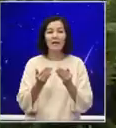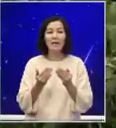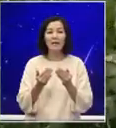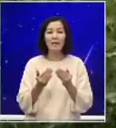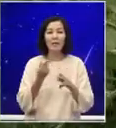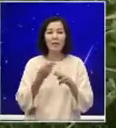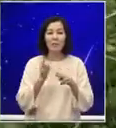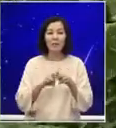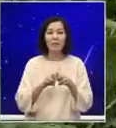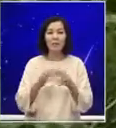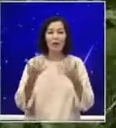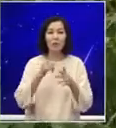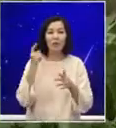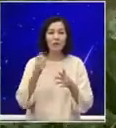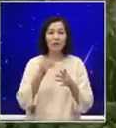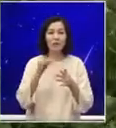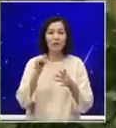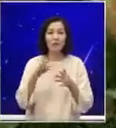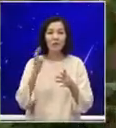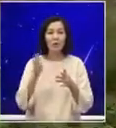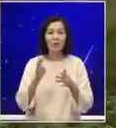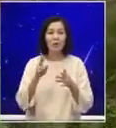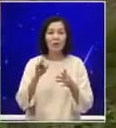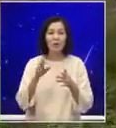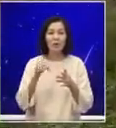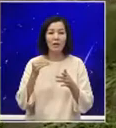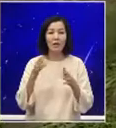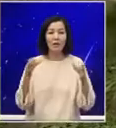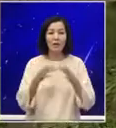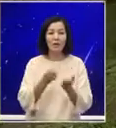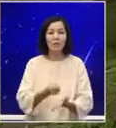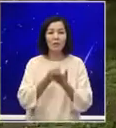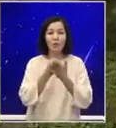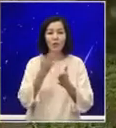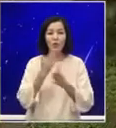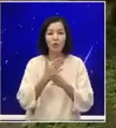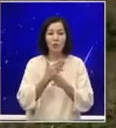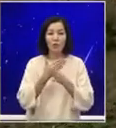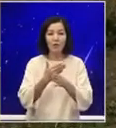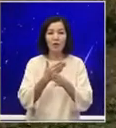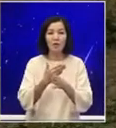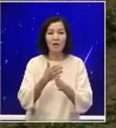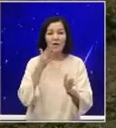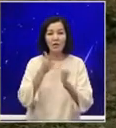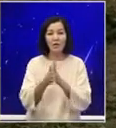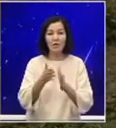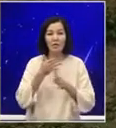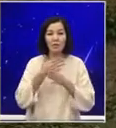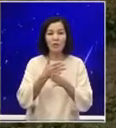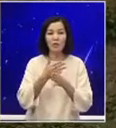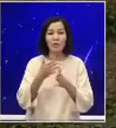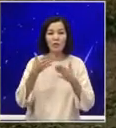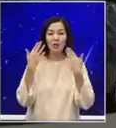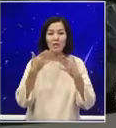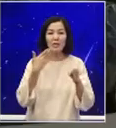Осы ретте жетісулық шаруаларға Жетісу әлеуметтік кәсіпкерлік корпорациясы қолдау танытып отыр. Жиын-терінің шығынын көтеруге септесіп,